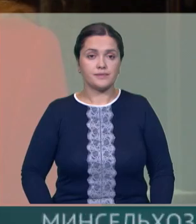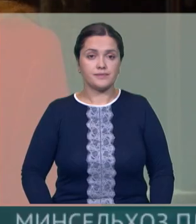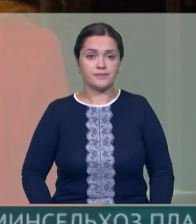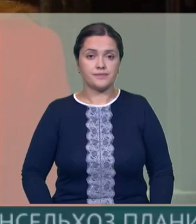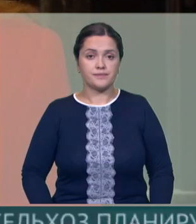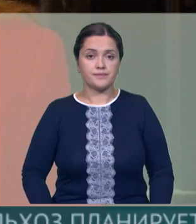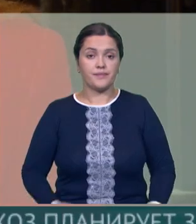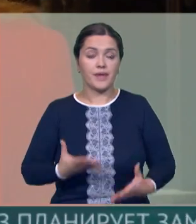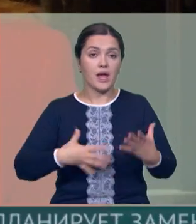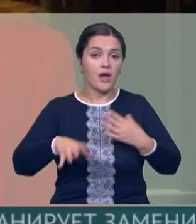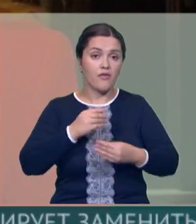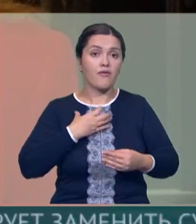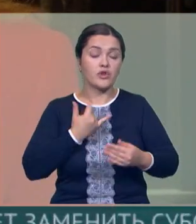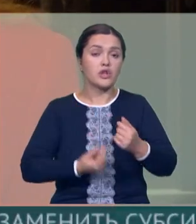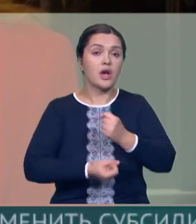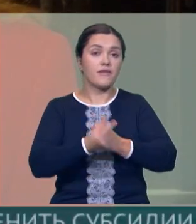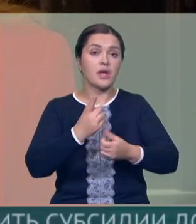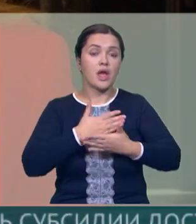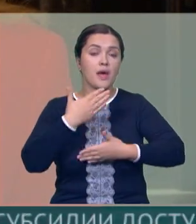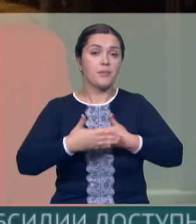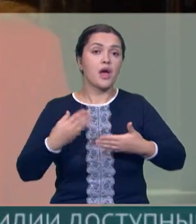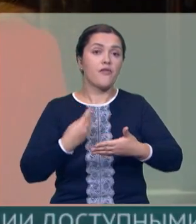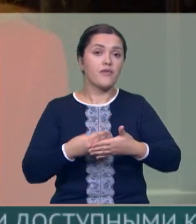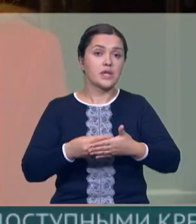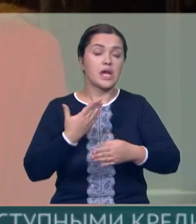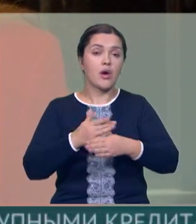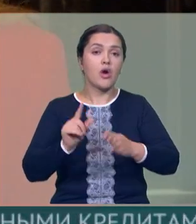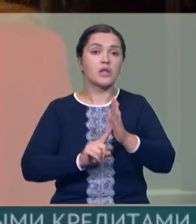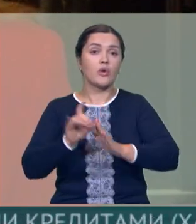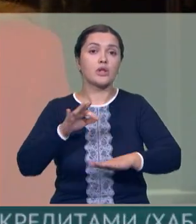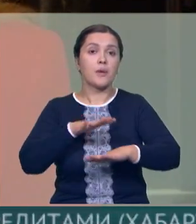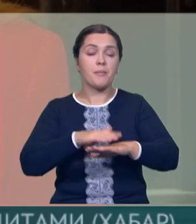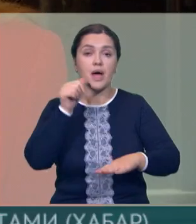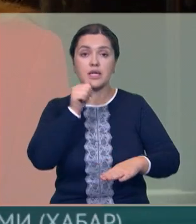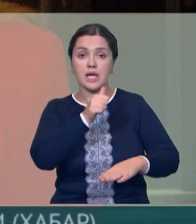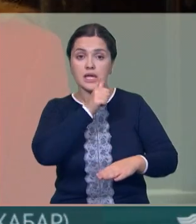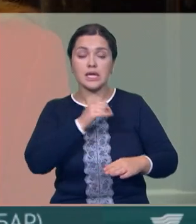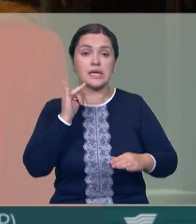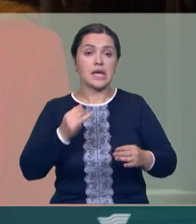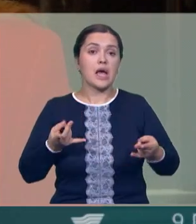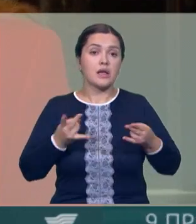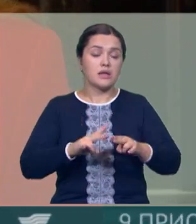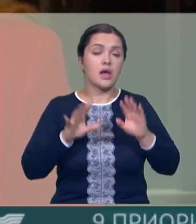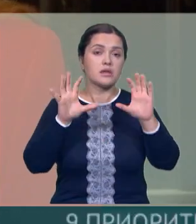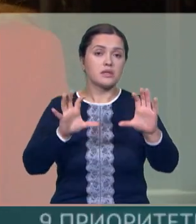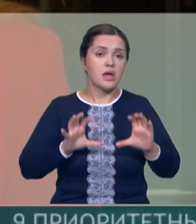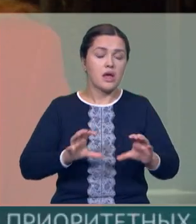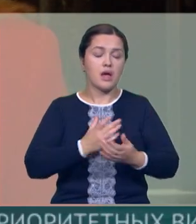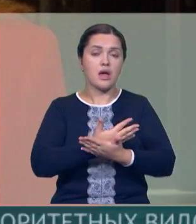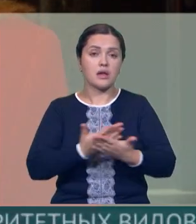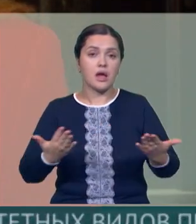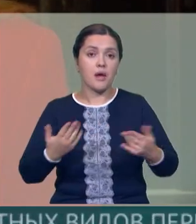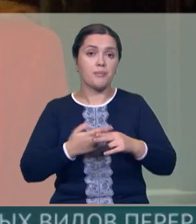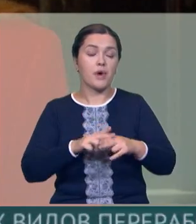Все ключевые вызовы, которые стояли перед финансовым сектором, начиная от банковской тайны и заканчивая всеми основными законодательными инициативами,